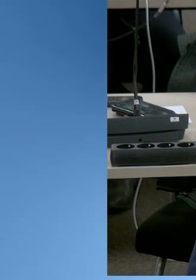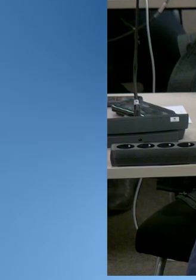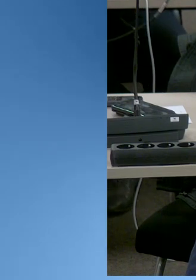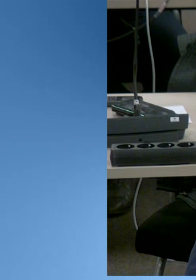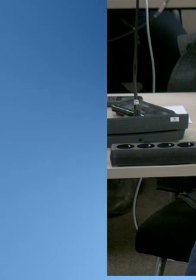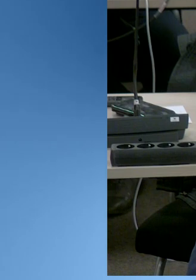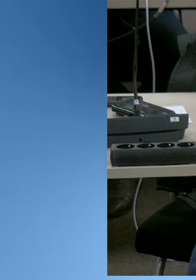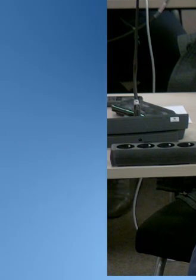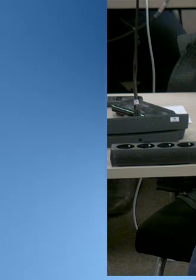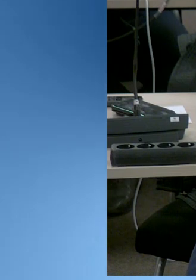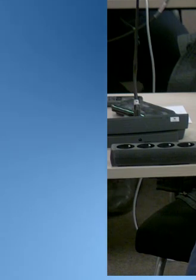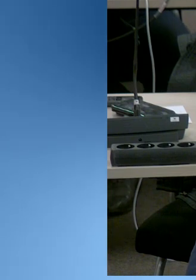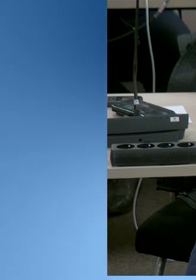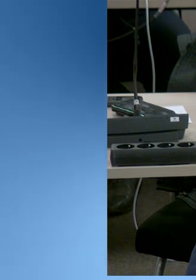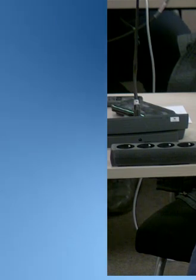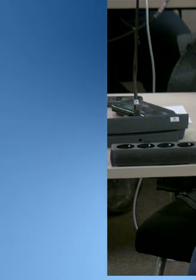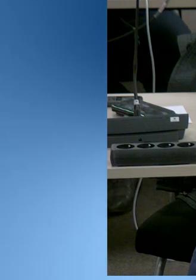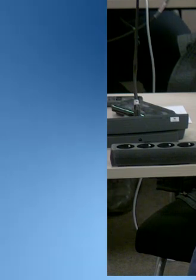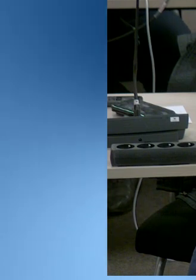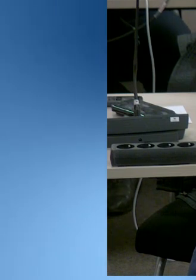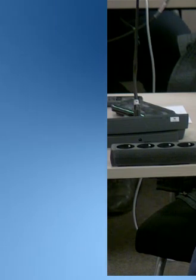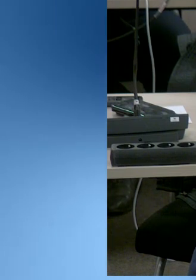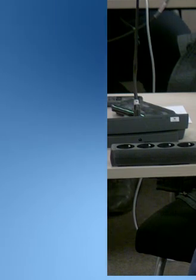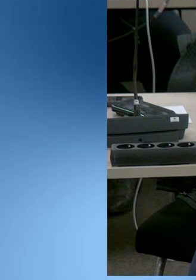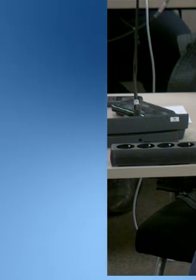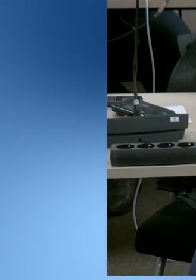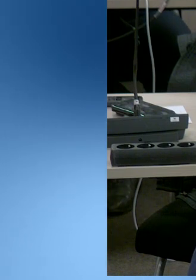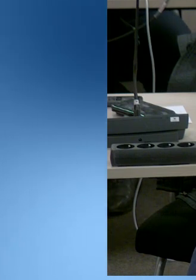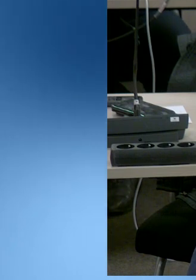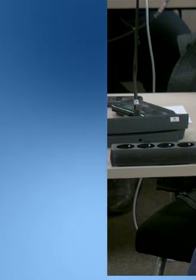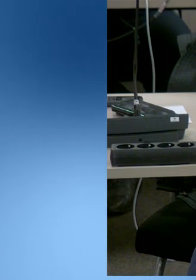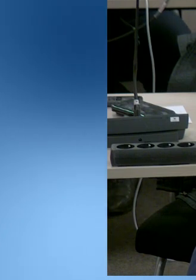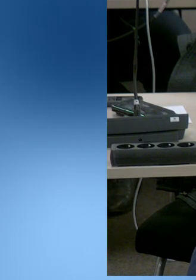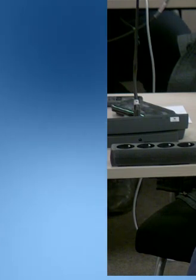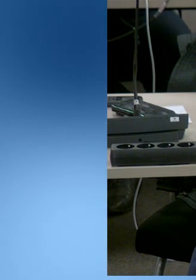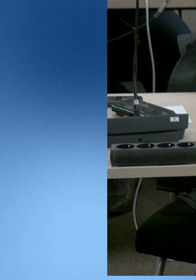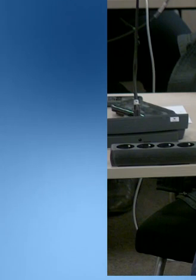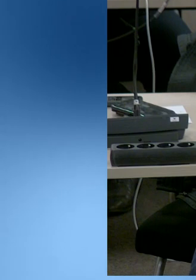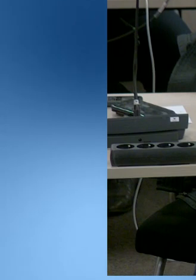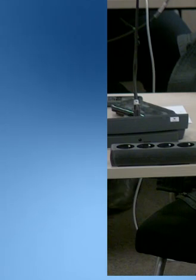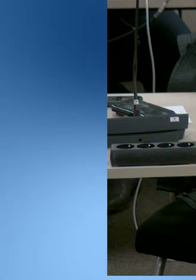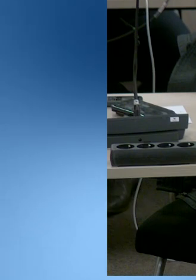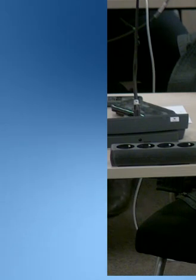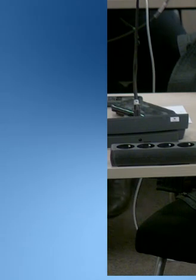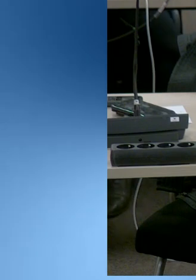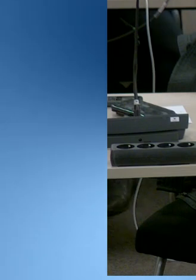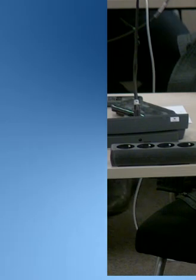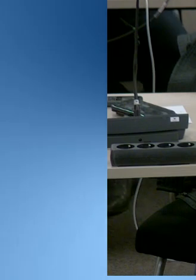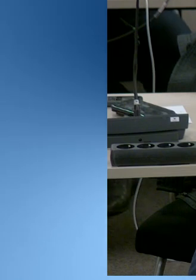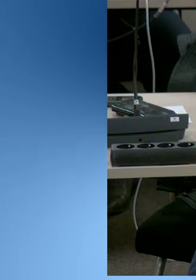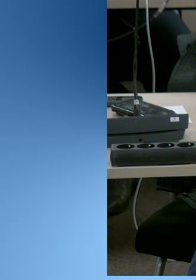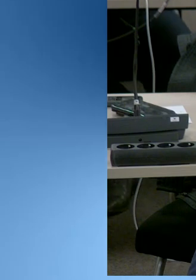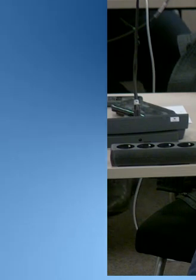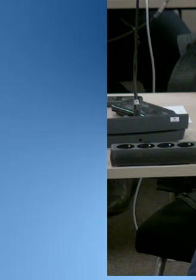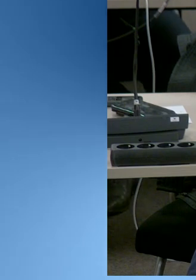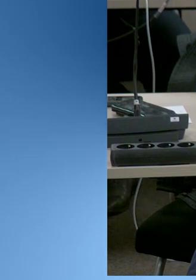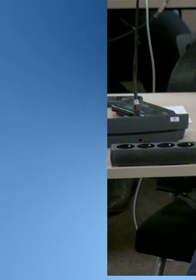à votre adjointe comment Grenoble compte politiquement investir cette dimension de ses propres engagements